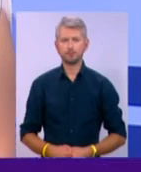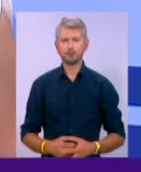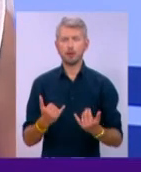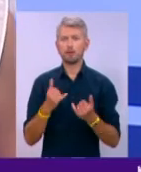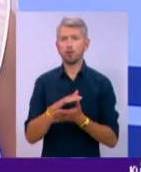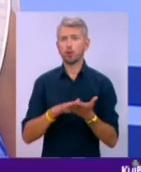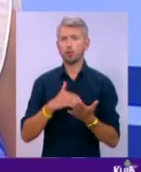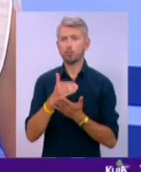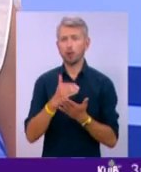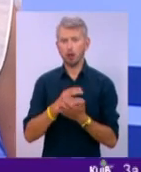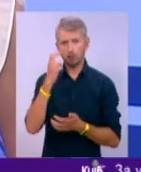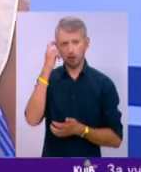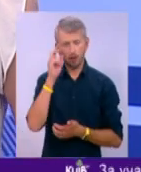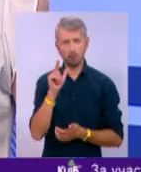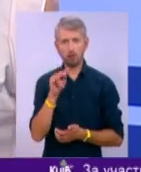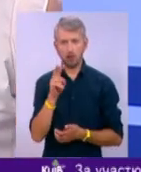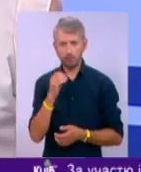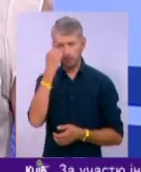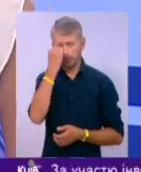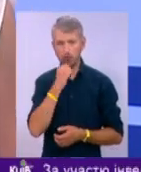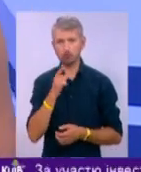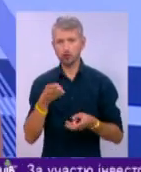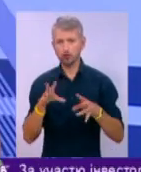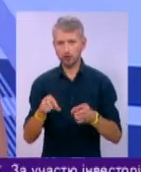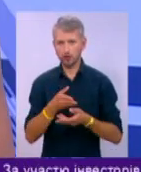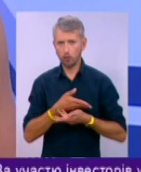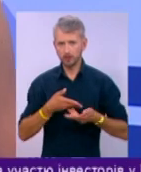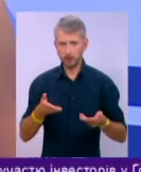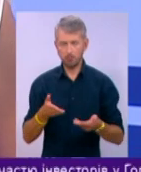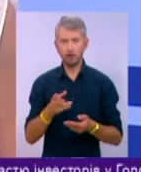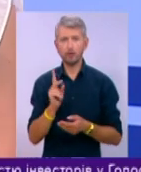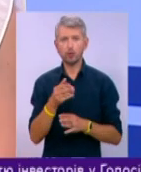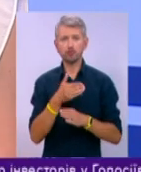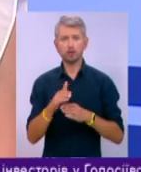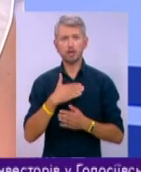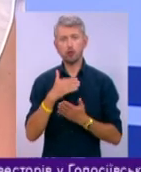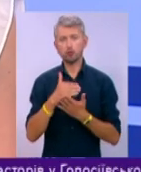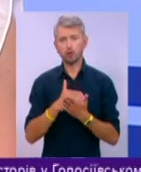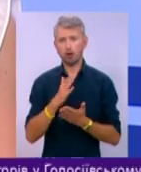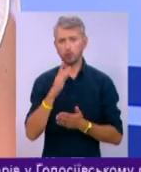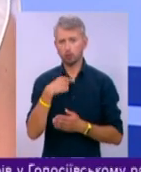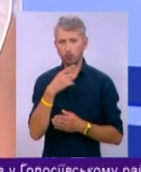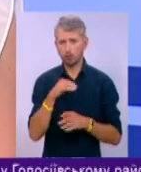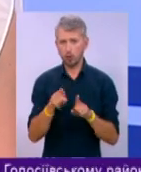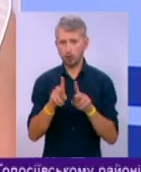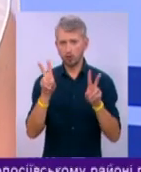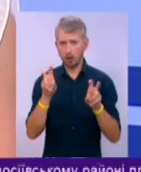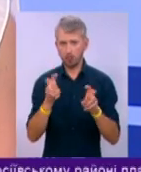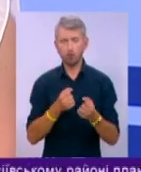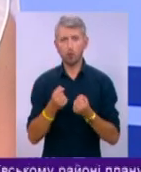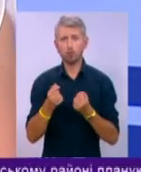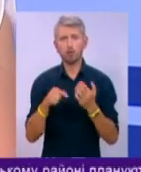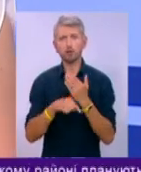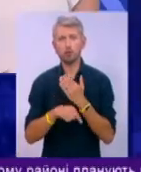В ефірі продовження програми «Київ Лайв». Дякую, що залишаєтесь разом з нами. Зокрема, в другій частині нашої програми говоримо про таке. Боротьба